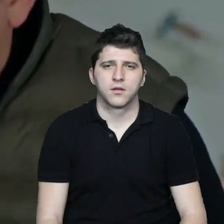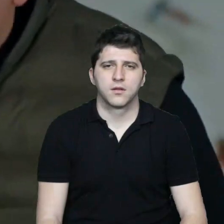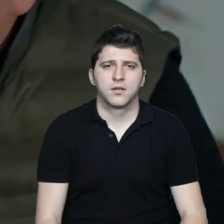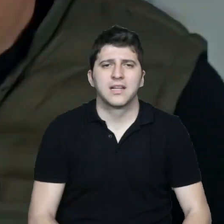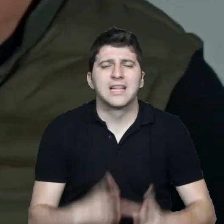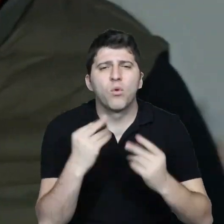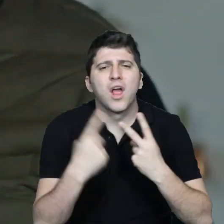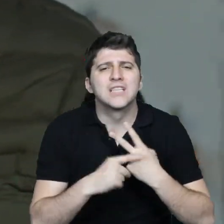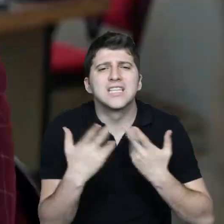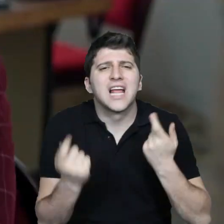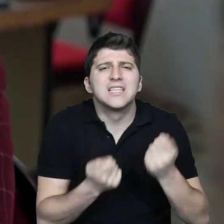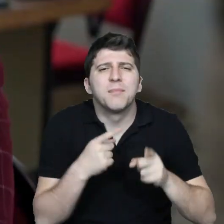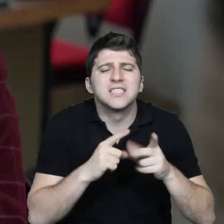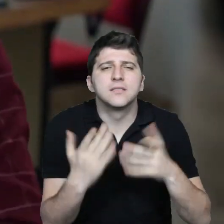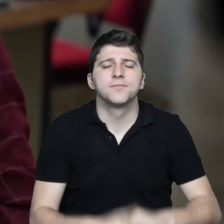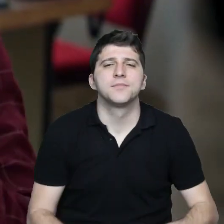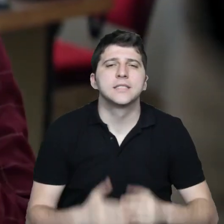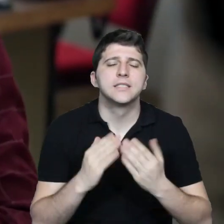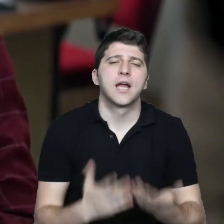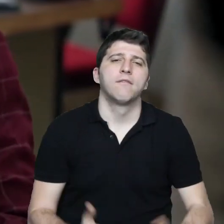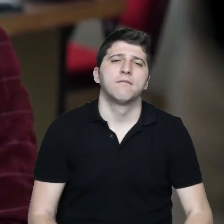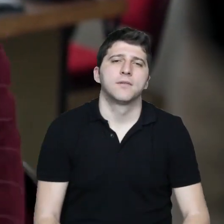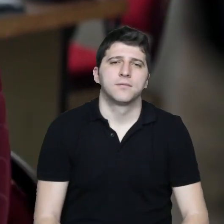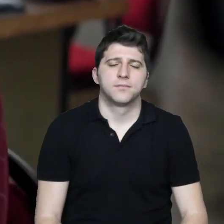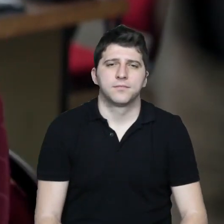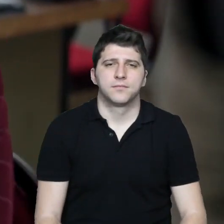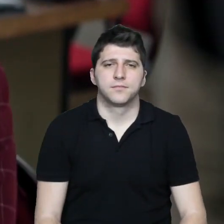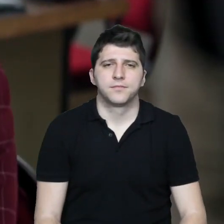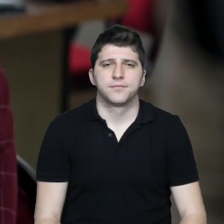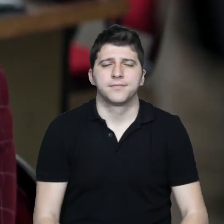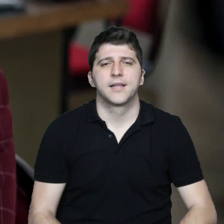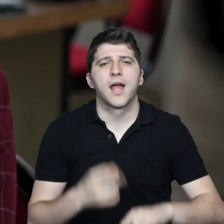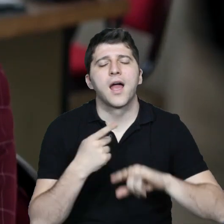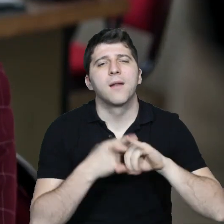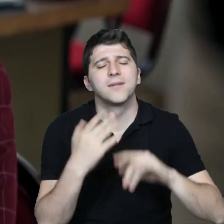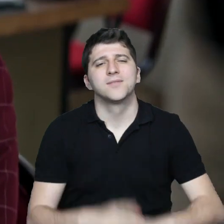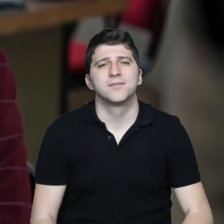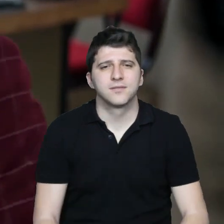Ne oluyor Yaşar, sen neyin peşindesin? Ya neyin pe... Alma.